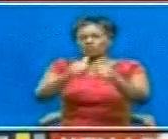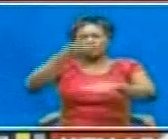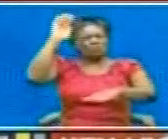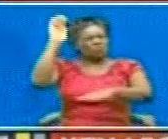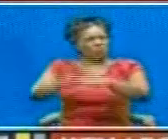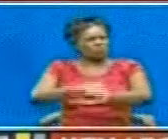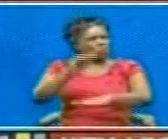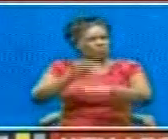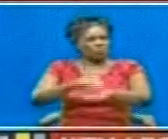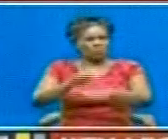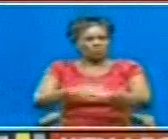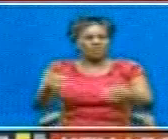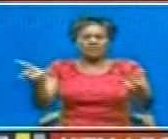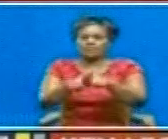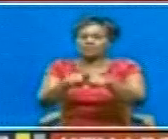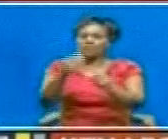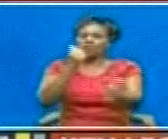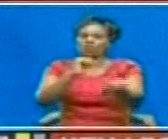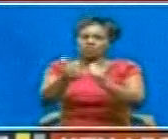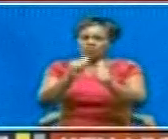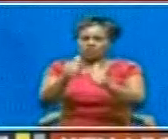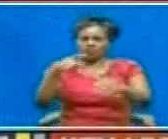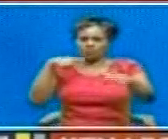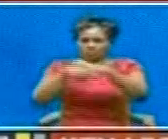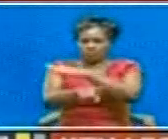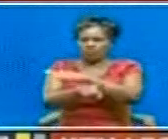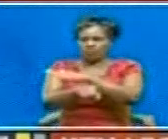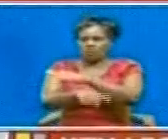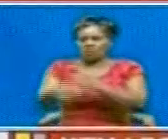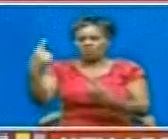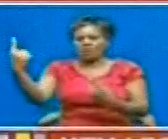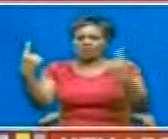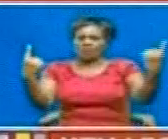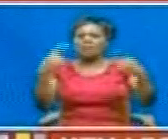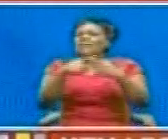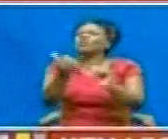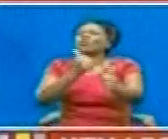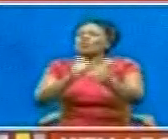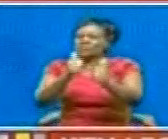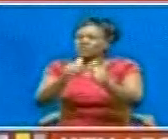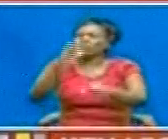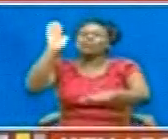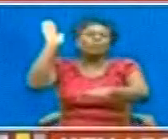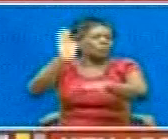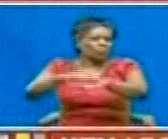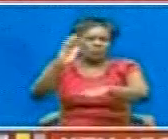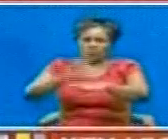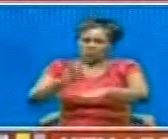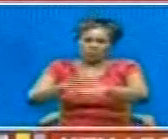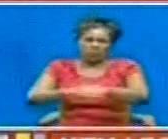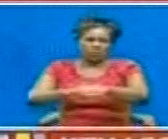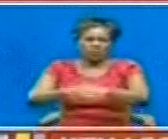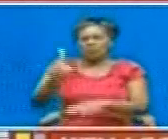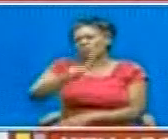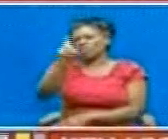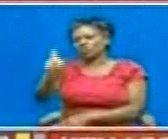sana. Kando na kwamba mchuano ulikuwa na mabao, maana bao moja kwa moja, lakini mchuano wenyewe ukiangalia ulikuwa mzuri sana.